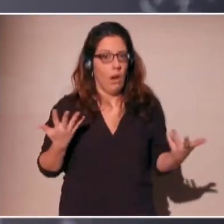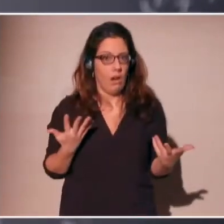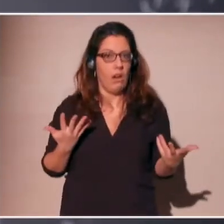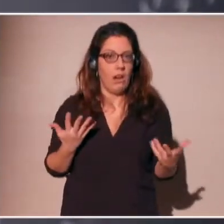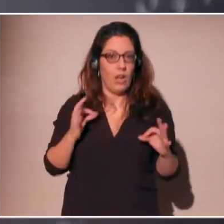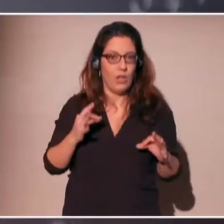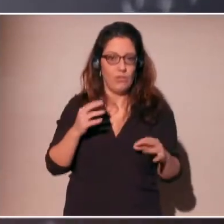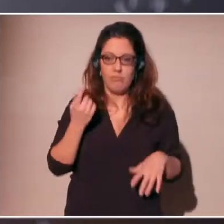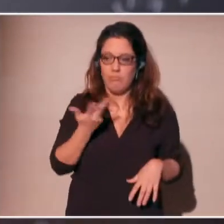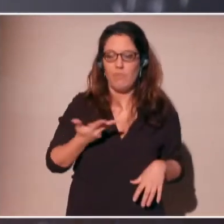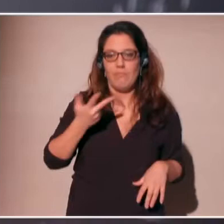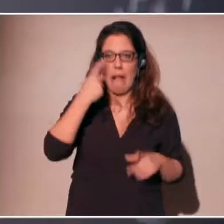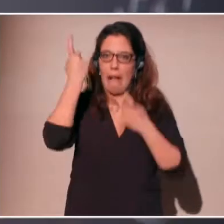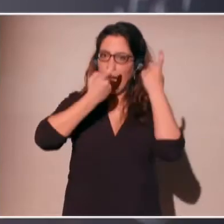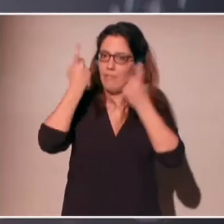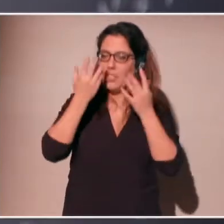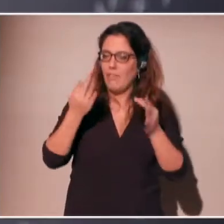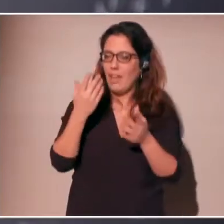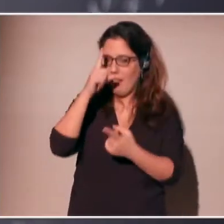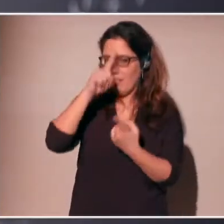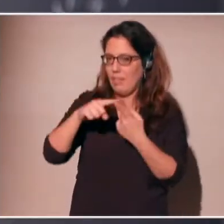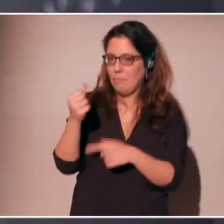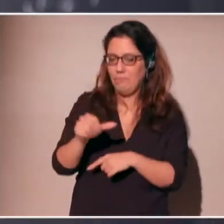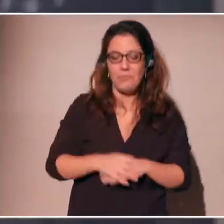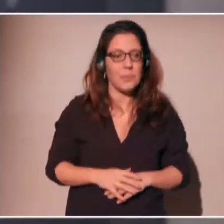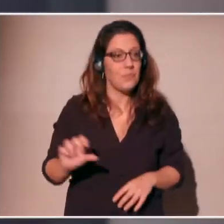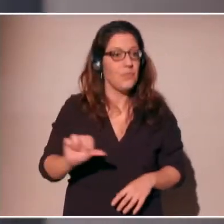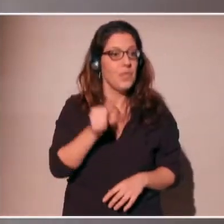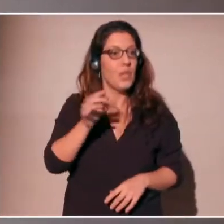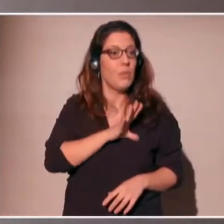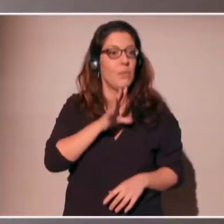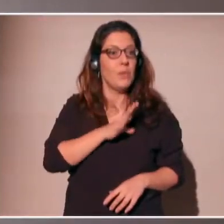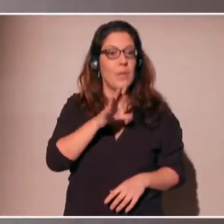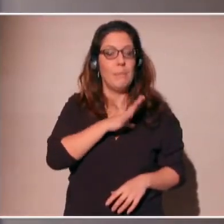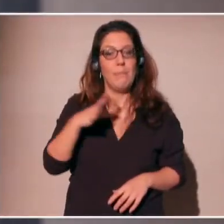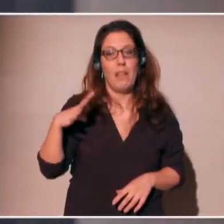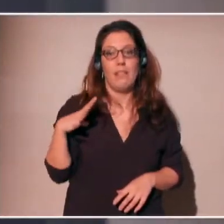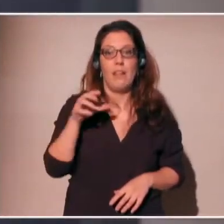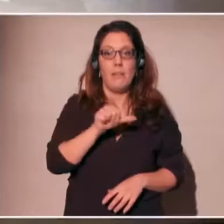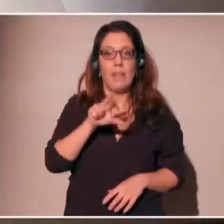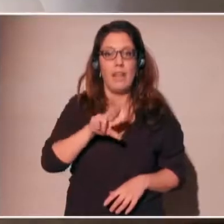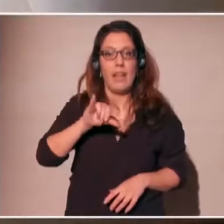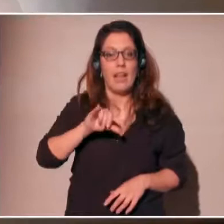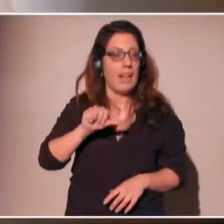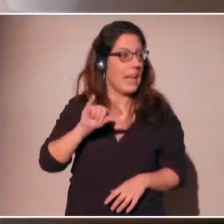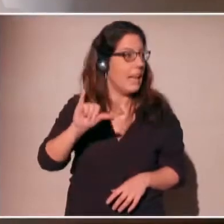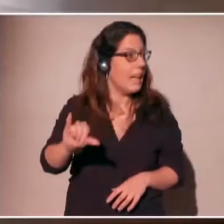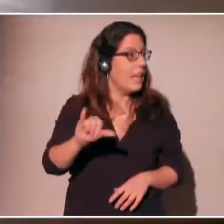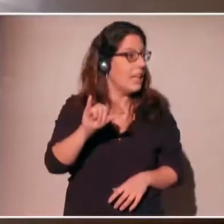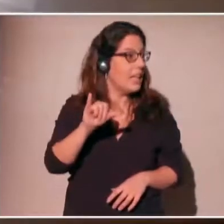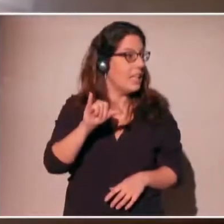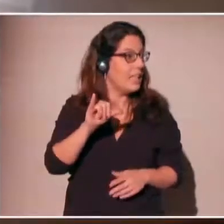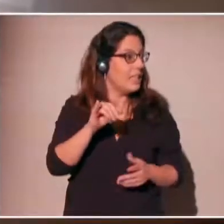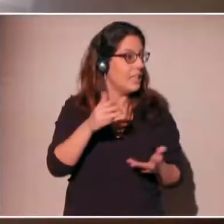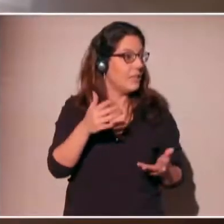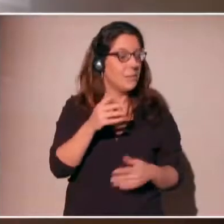leur réflexion. Dès à présent, j'accueille tout d'abord le professeur Nouriko Araye. Dear Nouriko, I